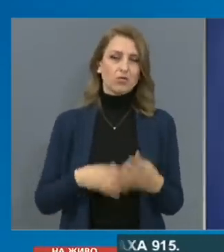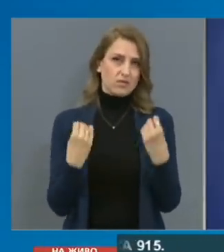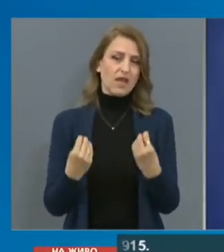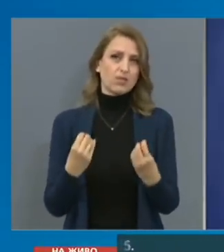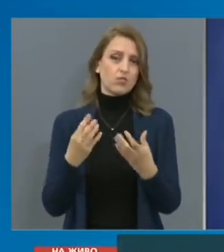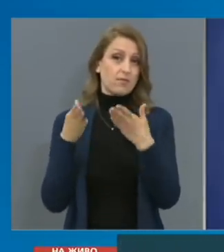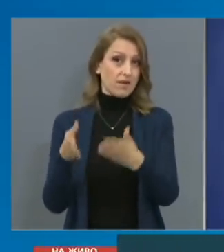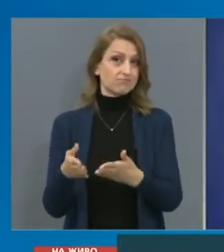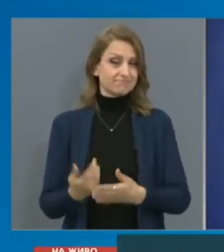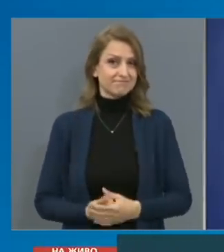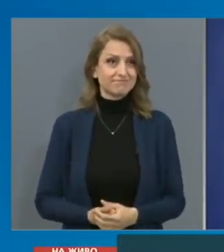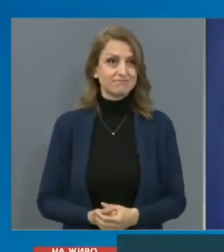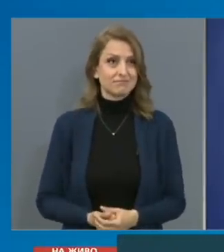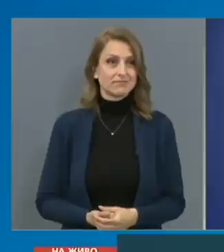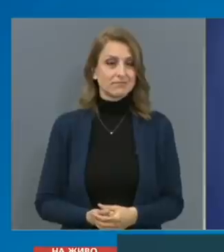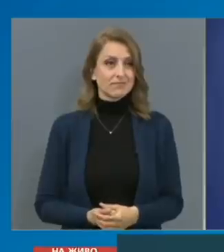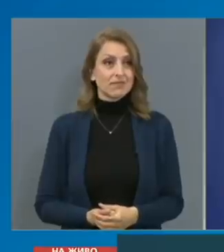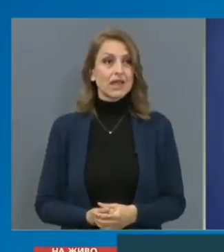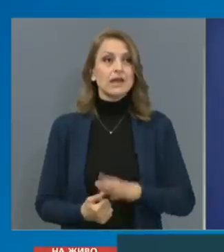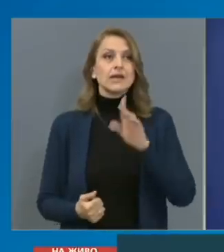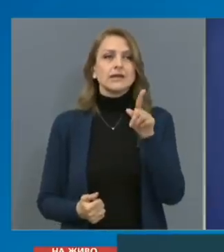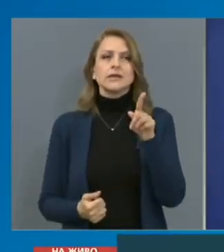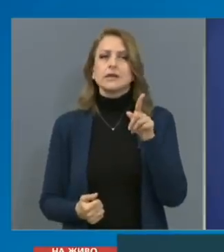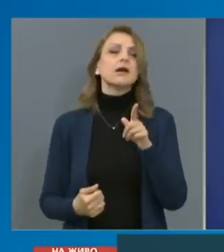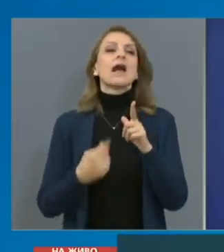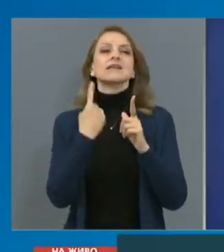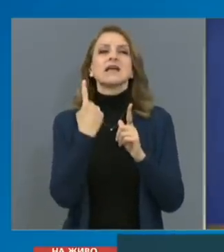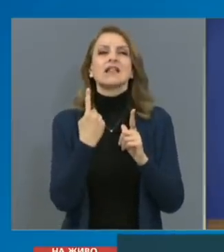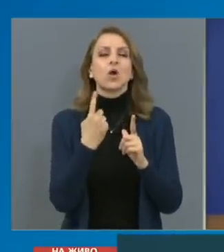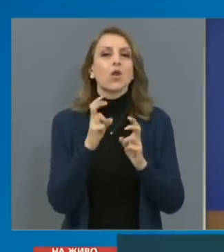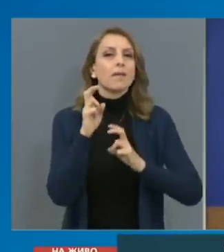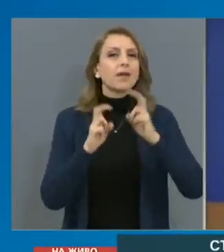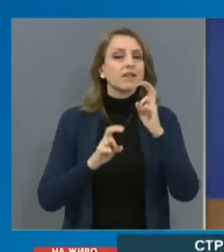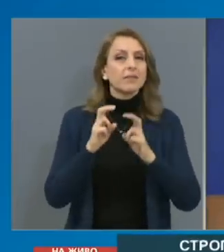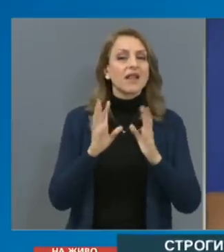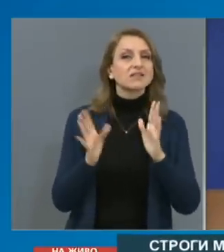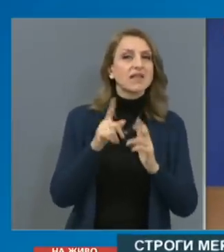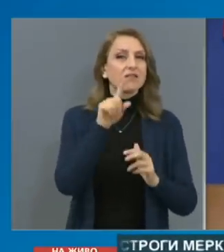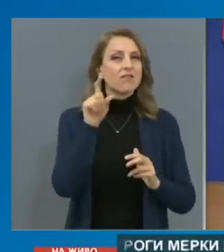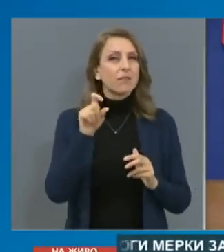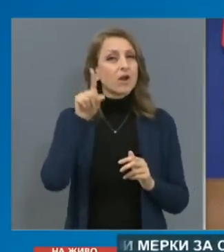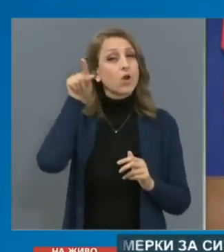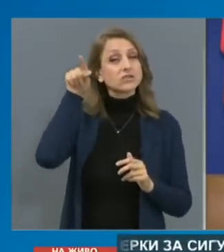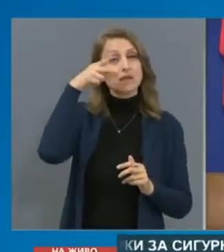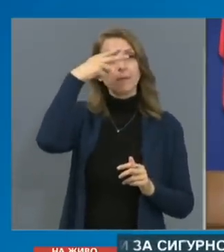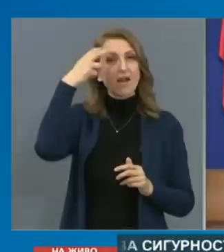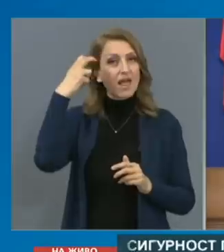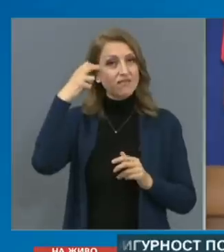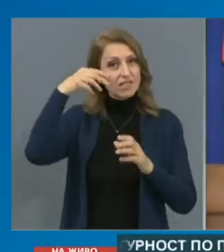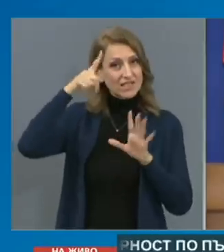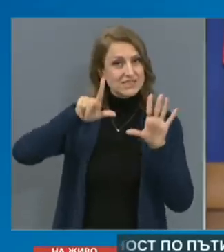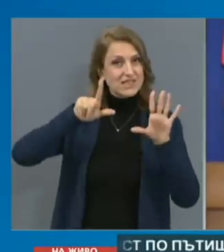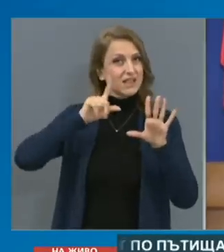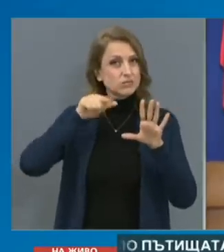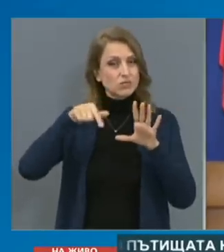въпроса от вестник Марица. Първо, за едно предприятие ли става въпрос в Плевен? 7 случая или са различни?